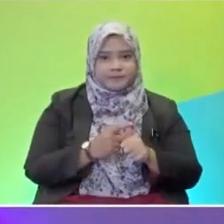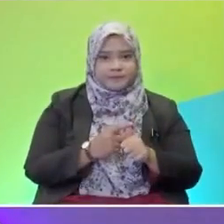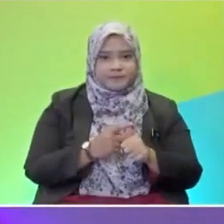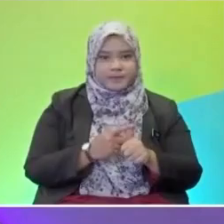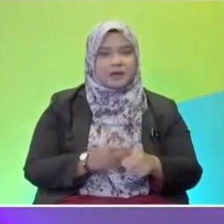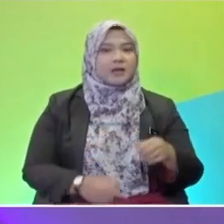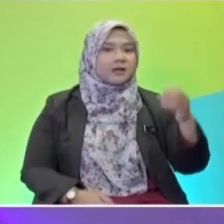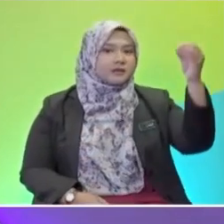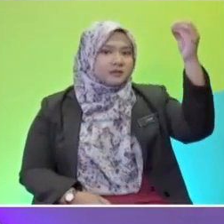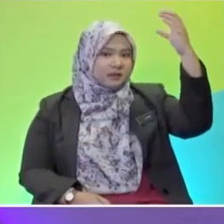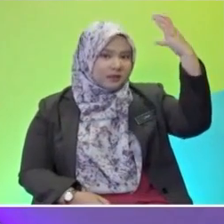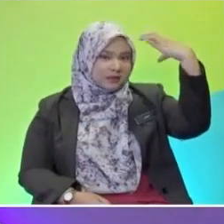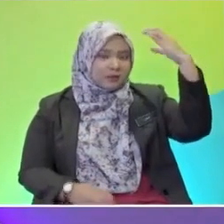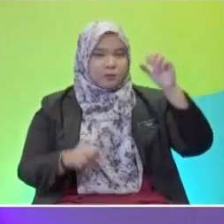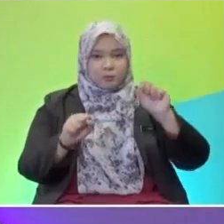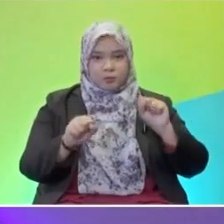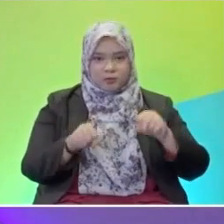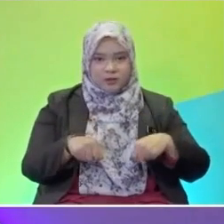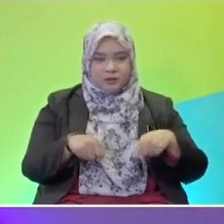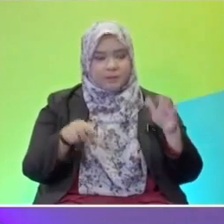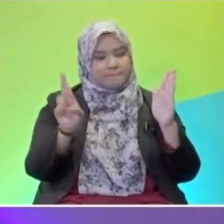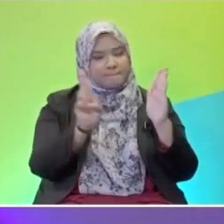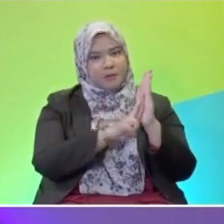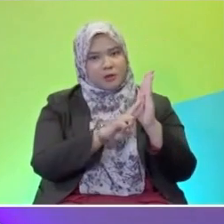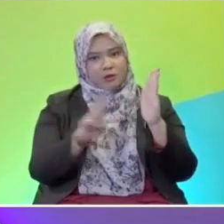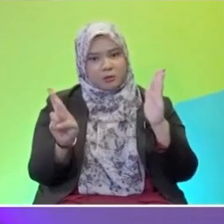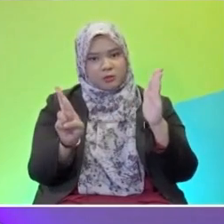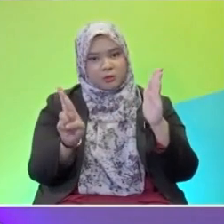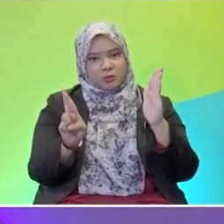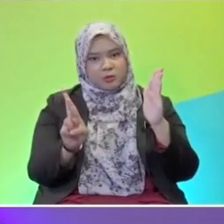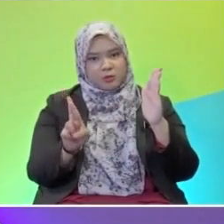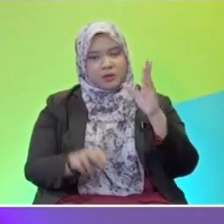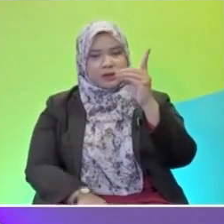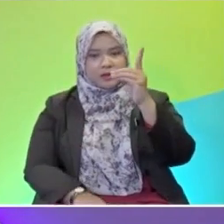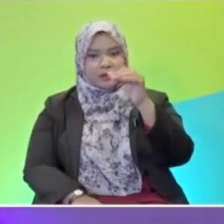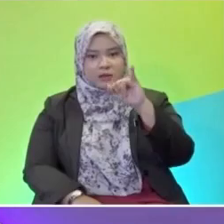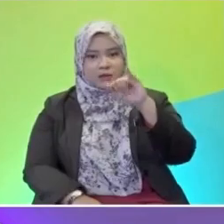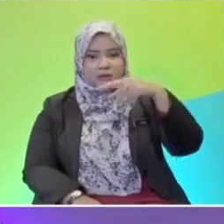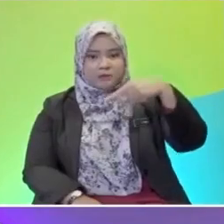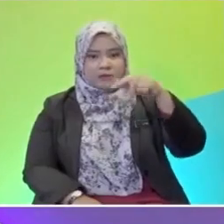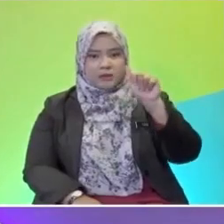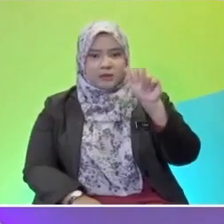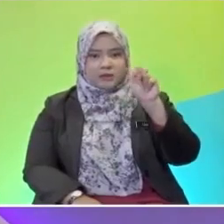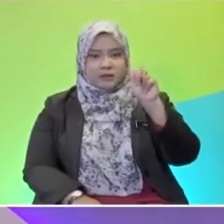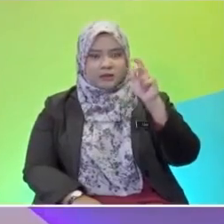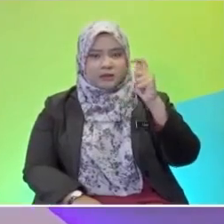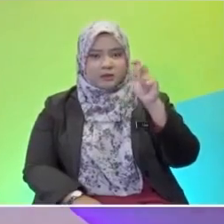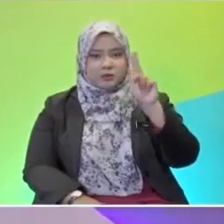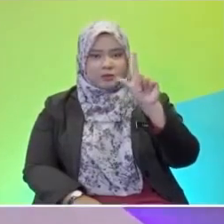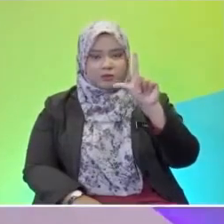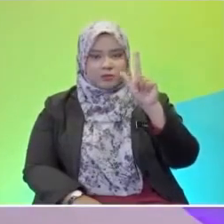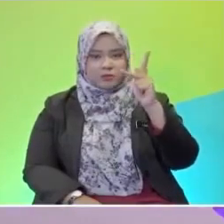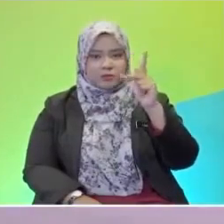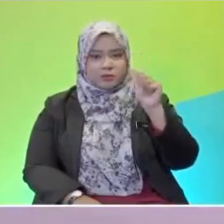lagi aplikasi kebetulan cahaya yang ada dalam kehidupan seharian kita contohnya Pada hari ini saya